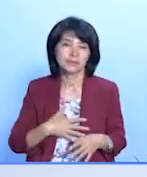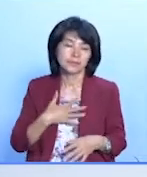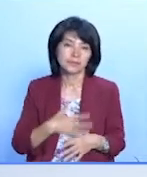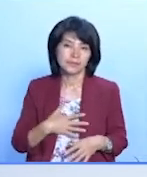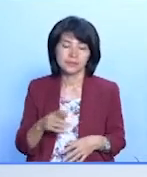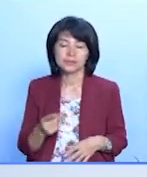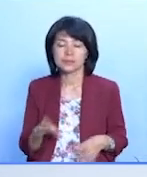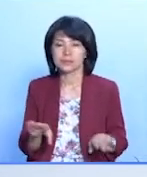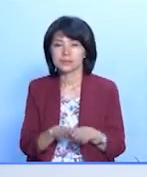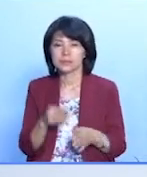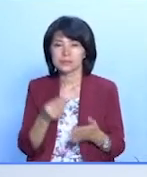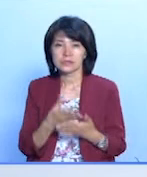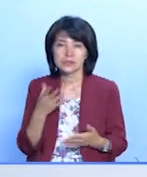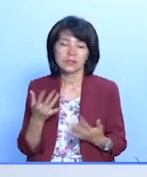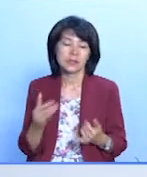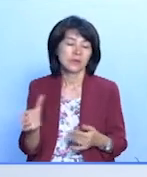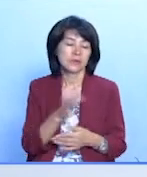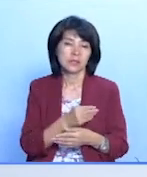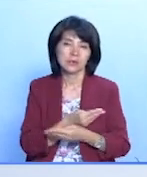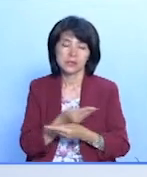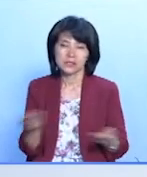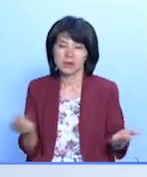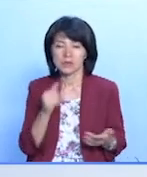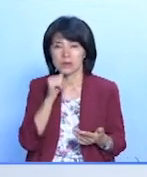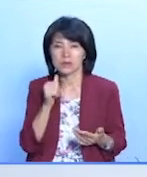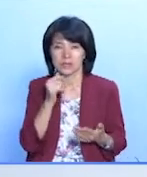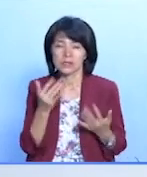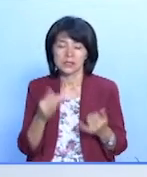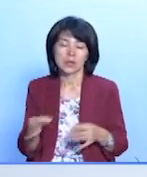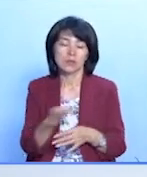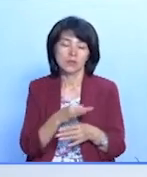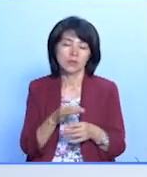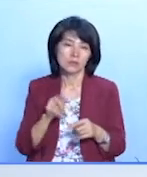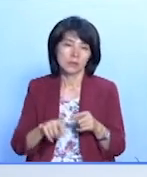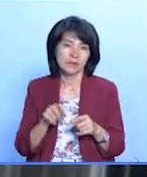дәрі-дәрмектер дәріханаларға барынша таратылып жатыр. Бұл мәселе облыс басшылығының бақылауында.